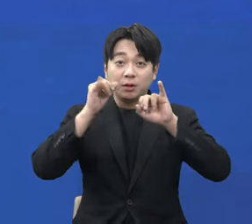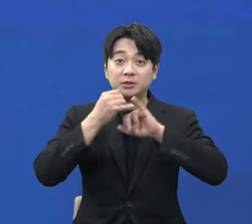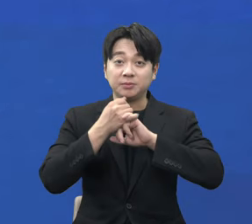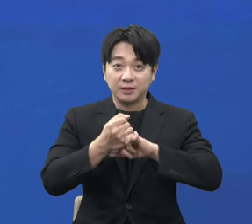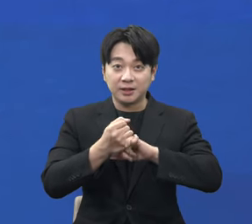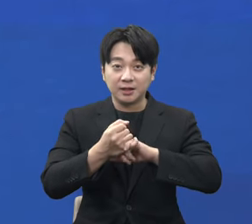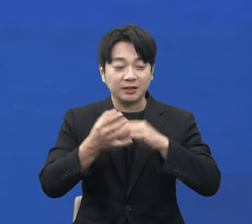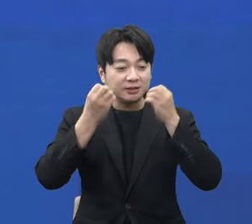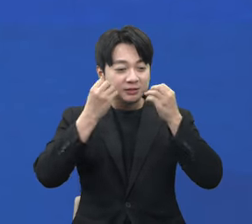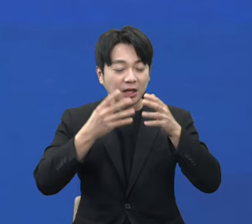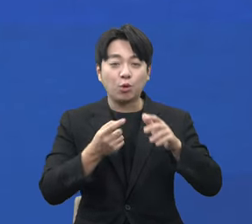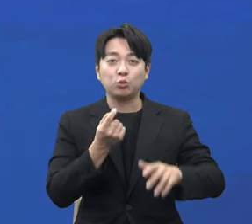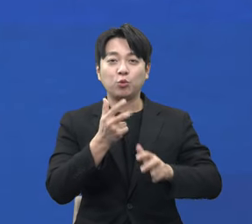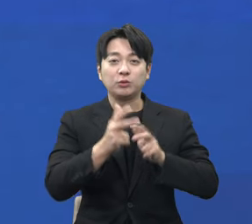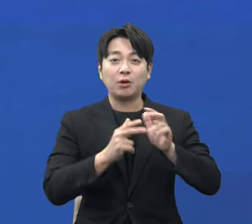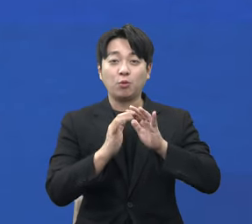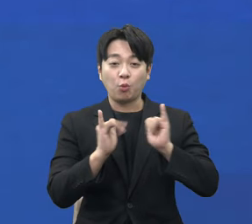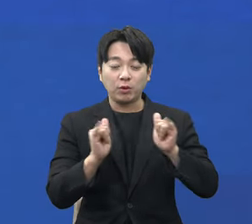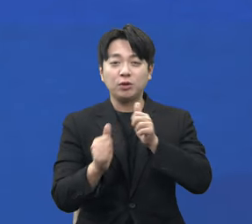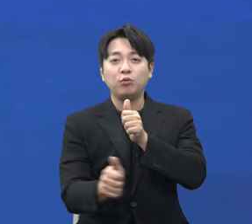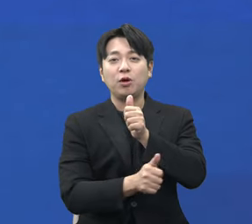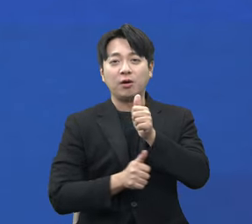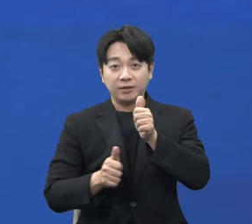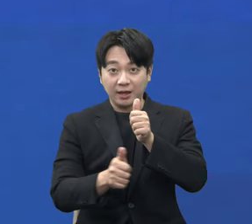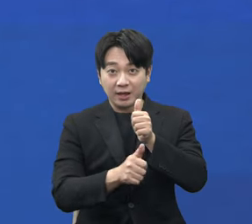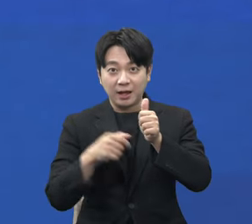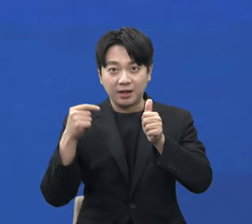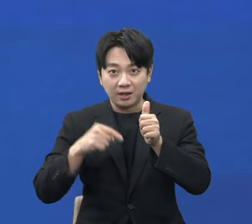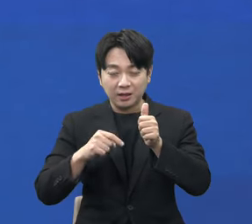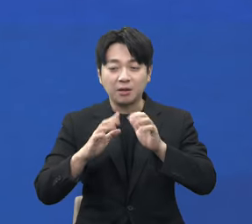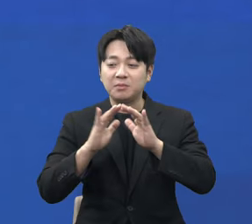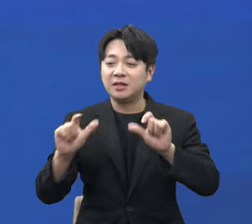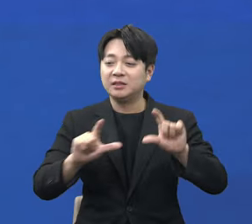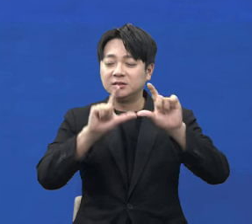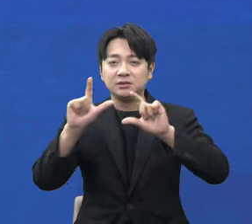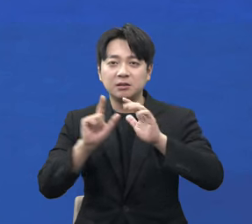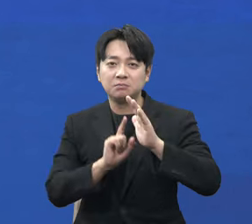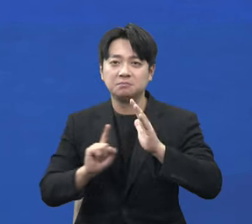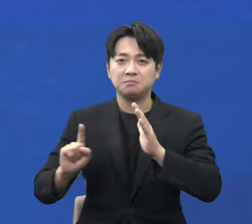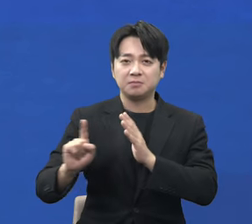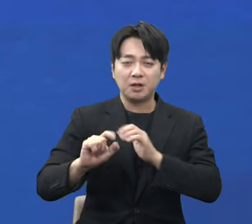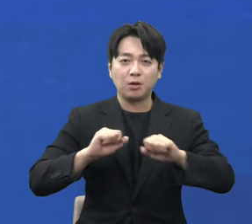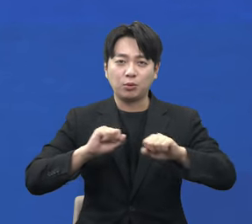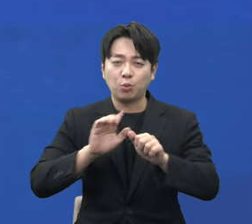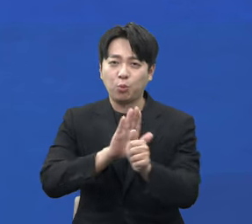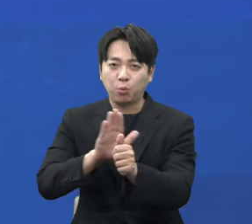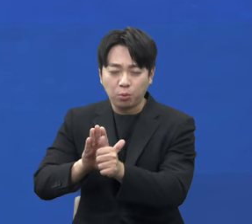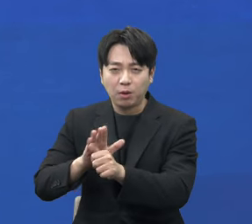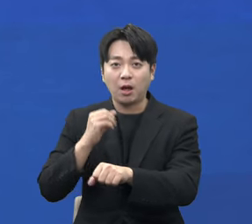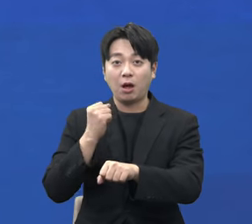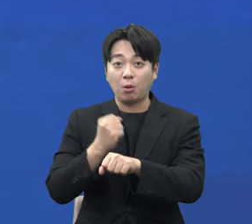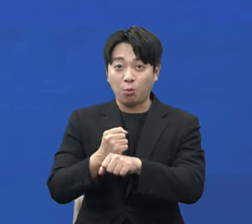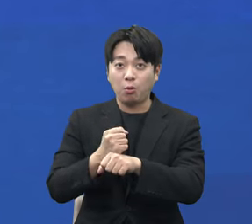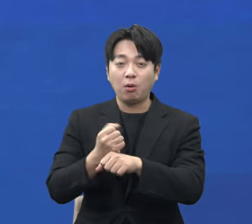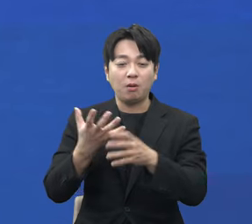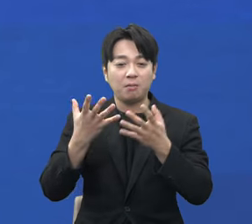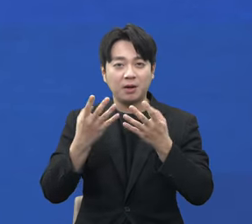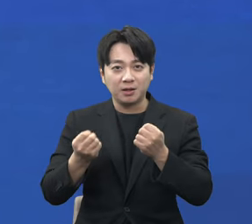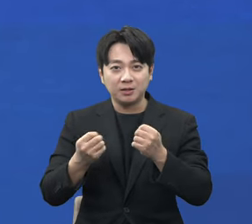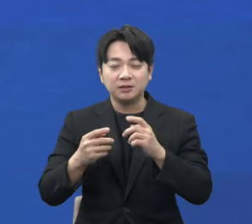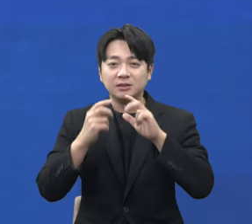소상공인위원회가 민생 회복을 최우선 과제로 앞장서며 소상공인과 자영업자의 삶을 지키는 것이